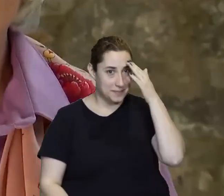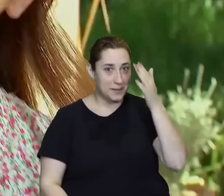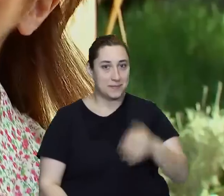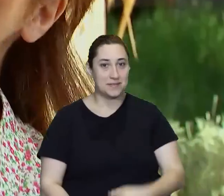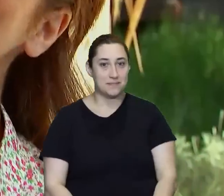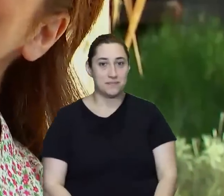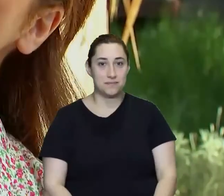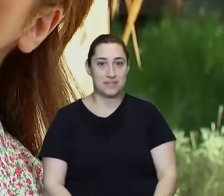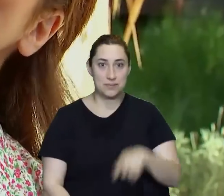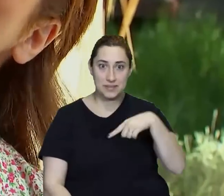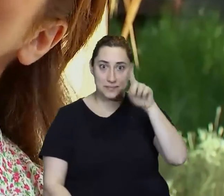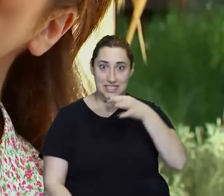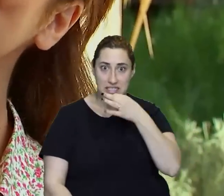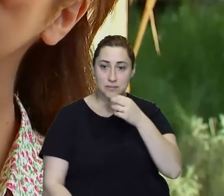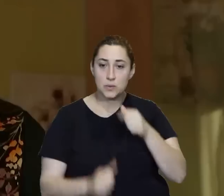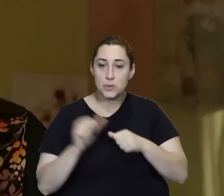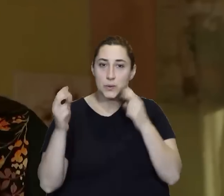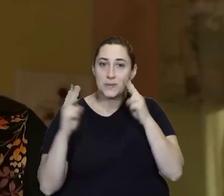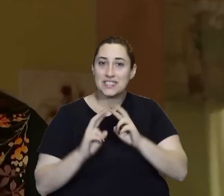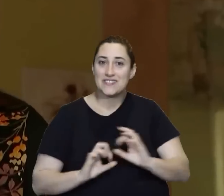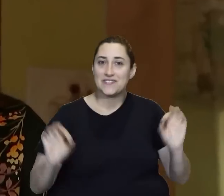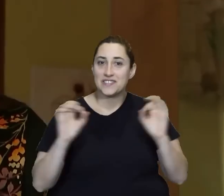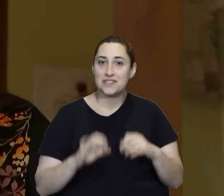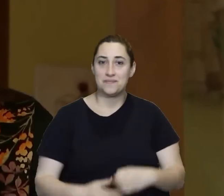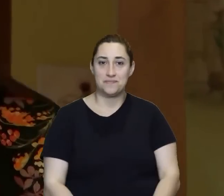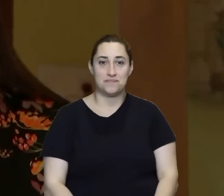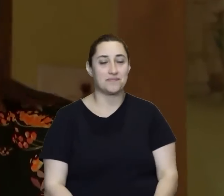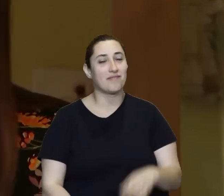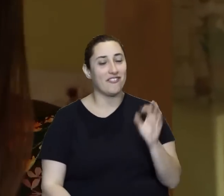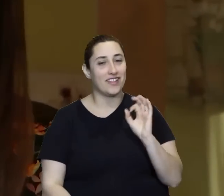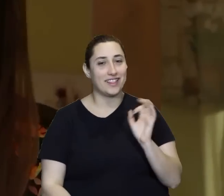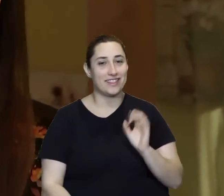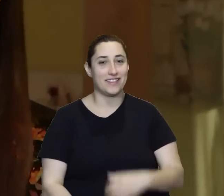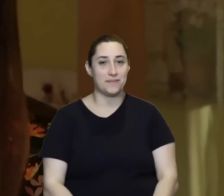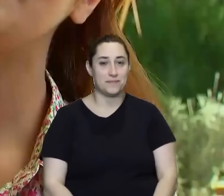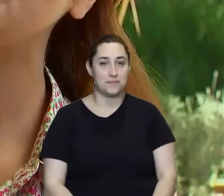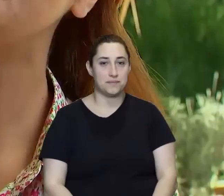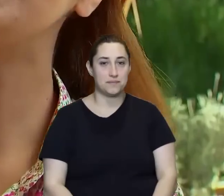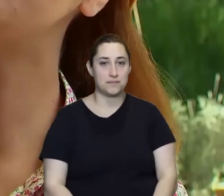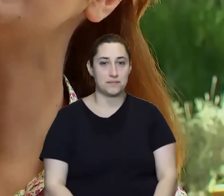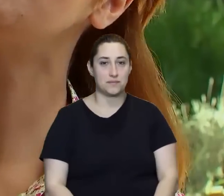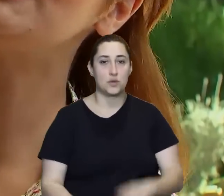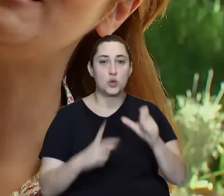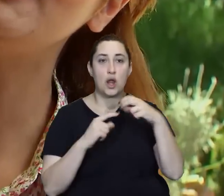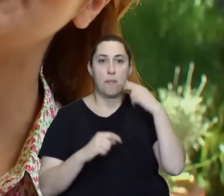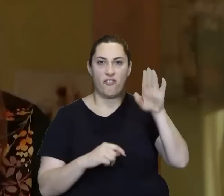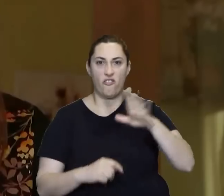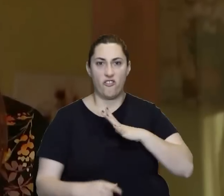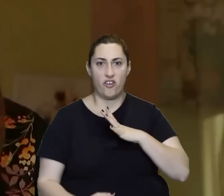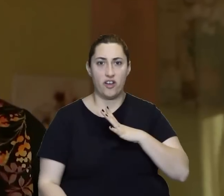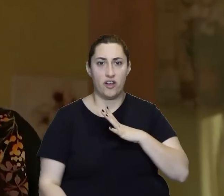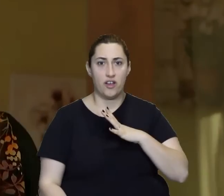bulduk. İzinli misin bugün? Ne zamandır görüşemiyorduk. Hı, öyle. Şükran abla içeride